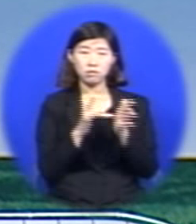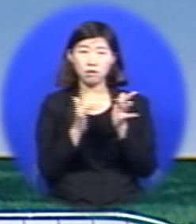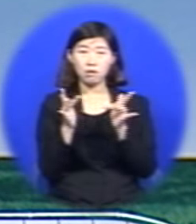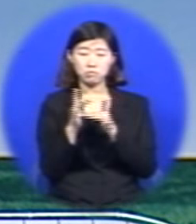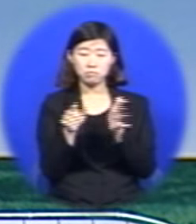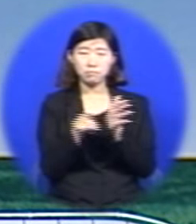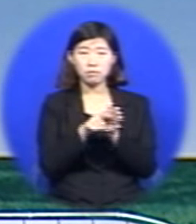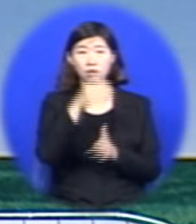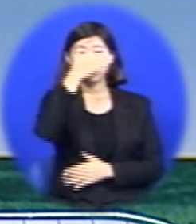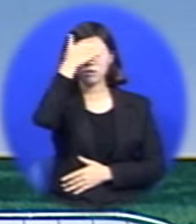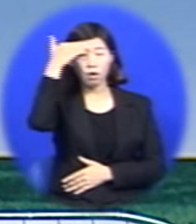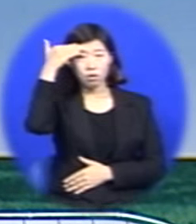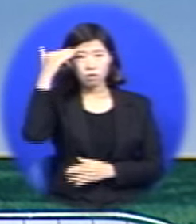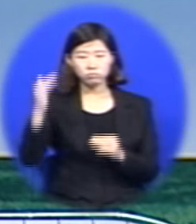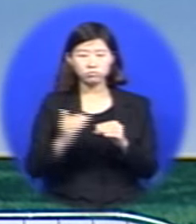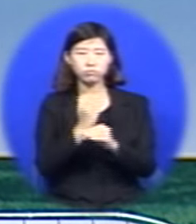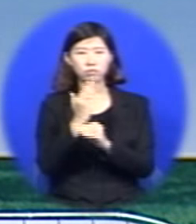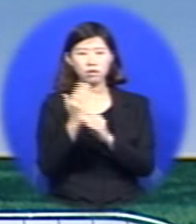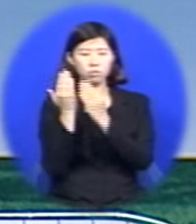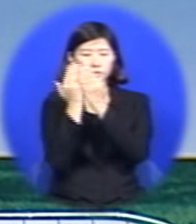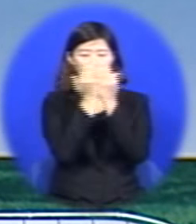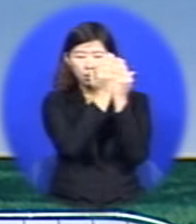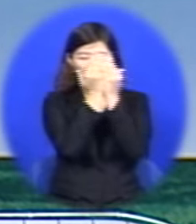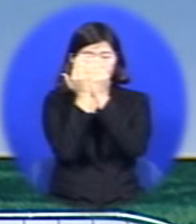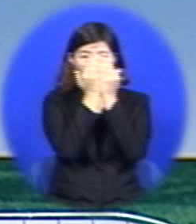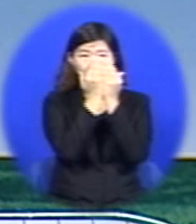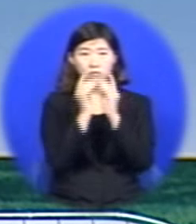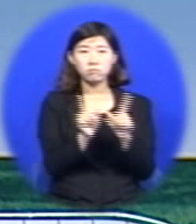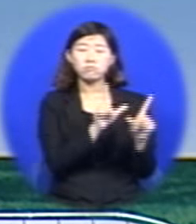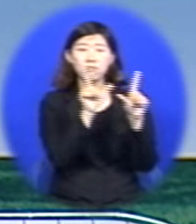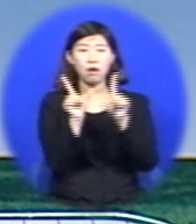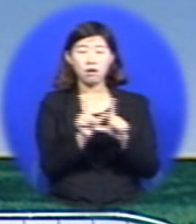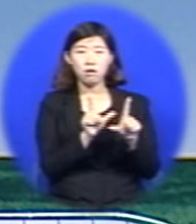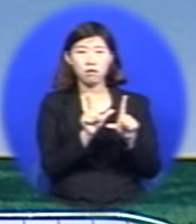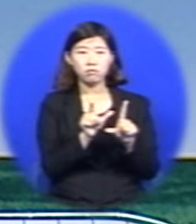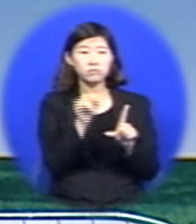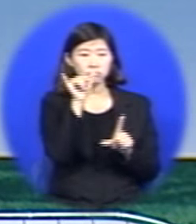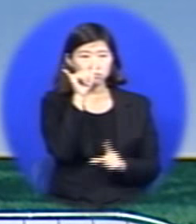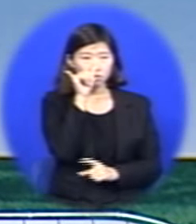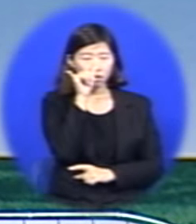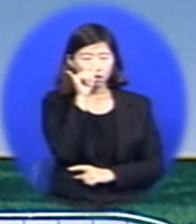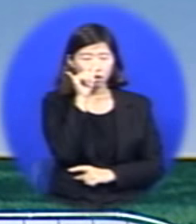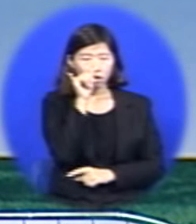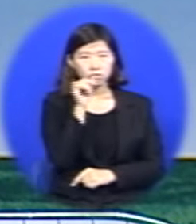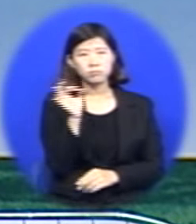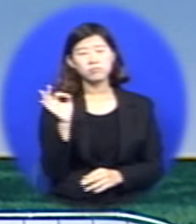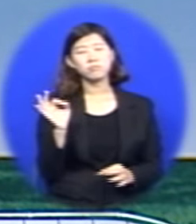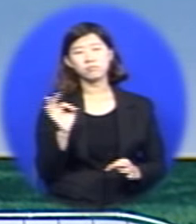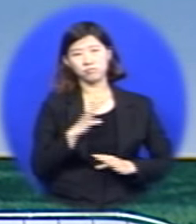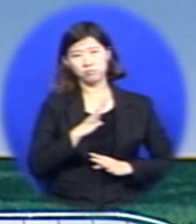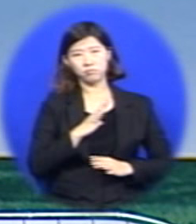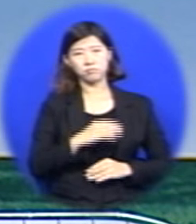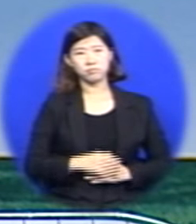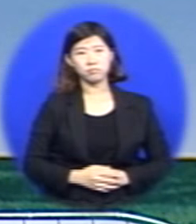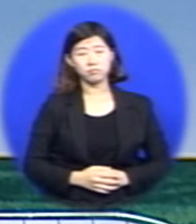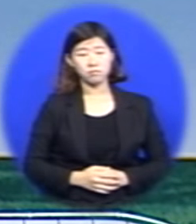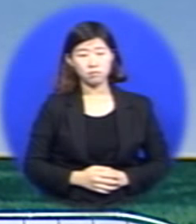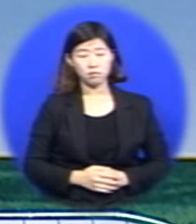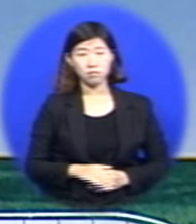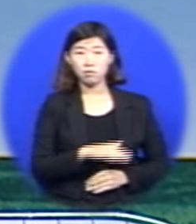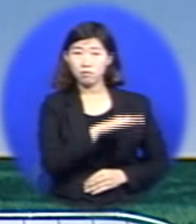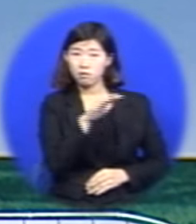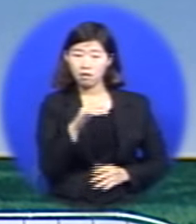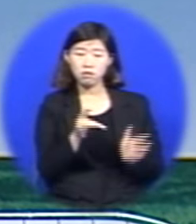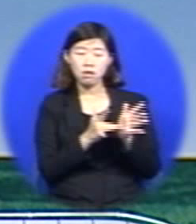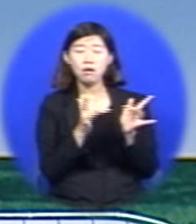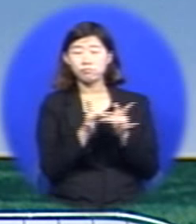있는 청년들이 꽤 있다는 이야기를 듣고 충격을 받습니다. 그들은 예수를 믿으면서도